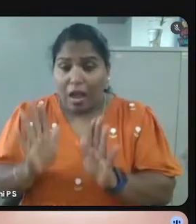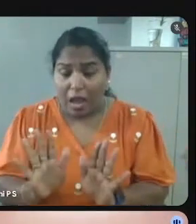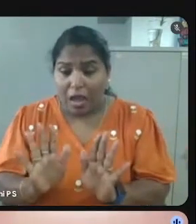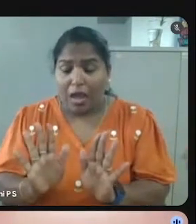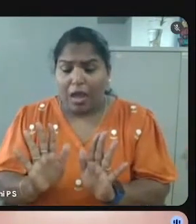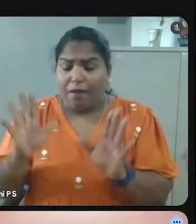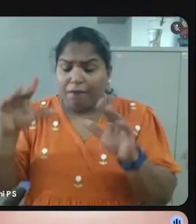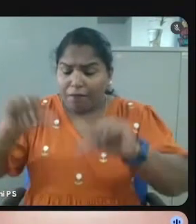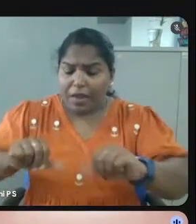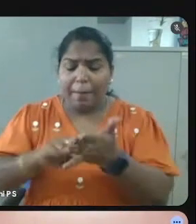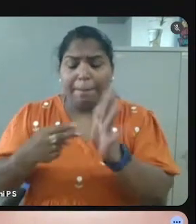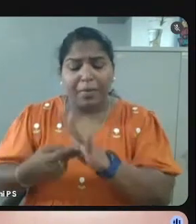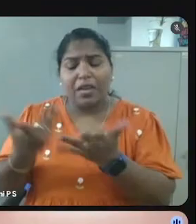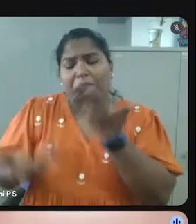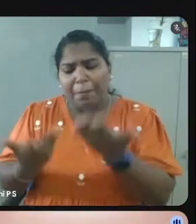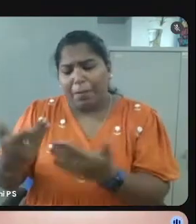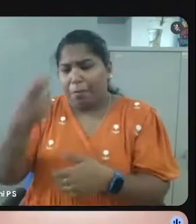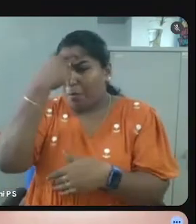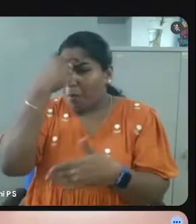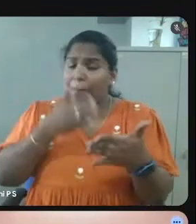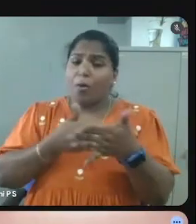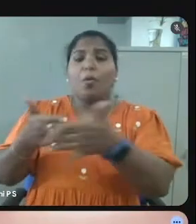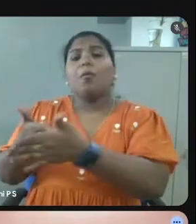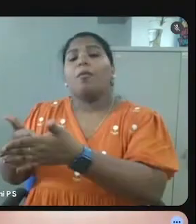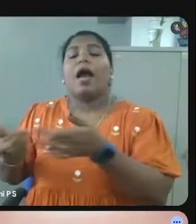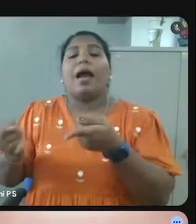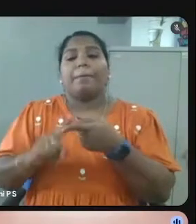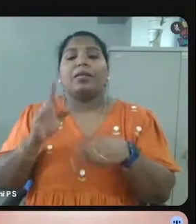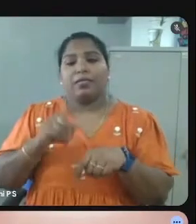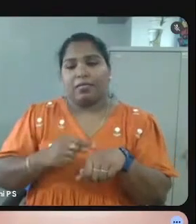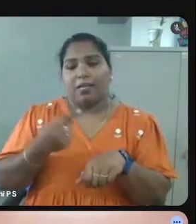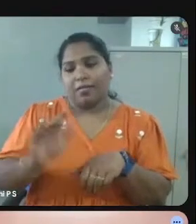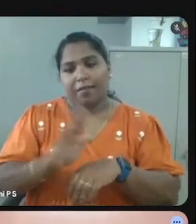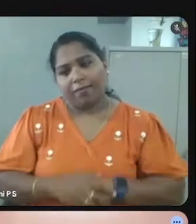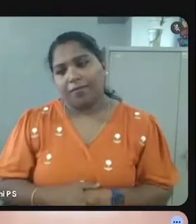സെൽഫ് ആക്ച്വലൈസേഷനും ഒരു ബുദ്ധിമുട്ടുണ്ടായിരുന്നു.